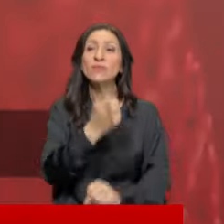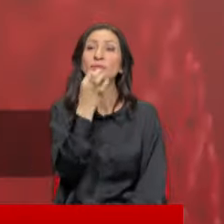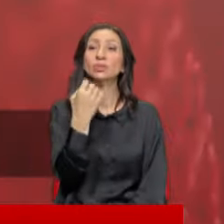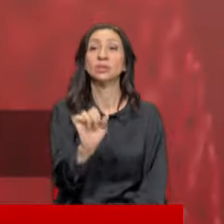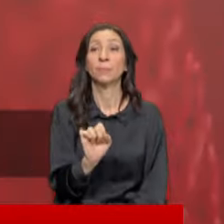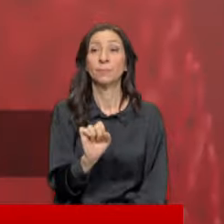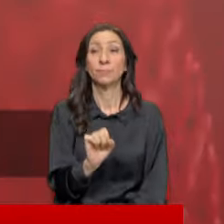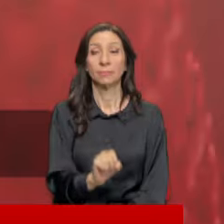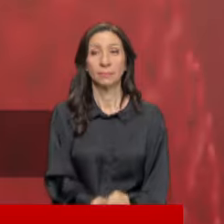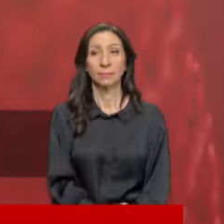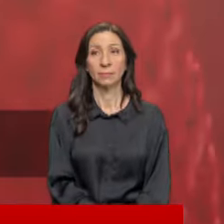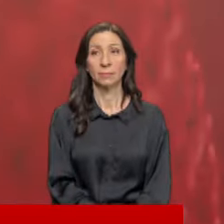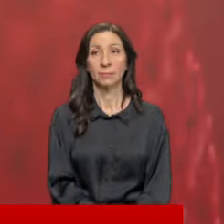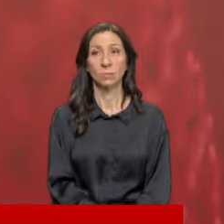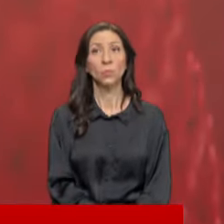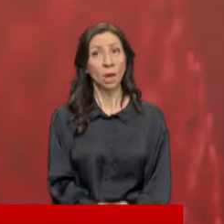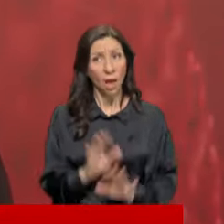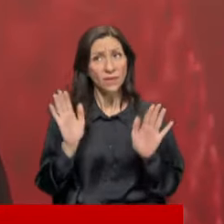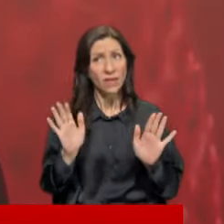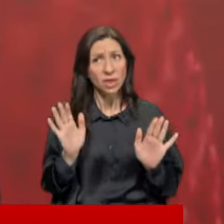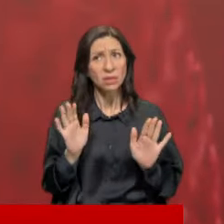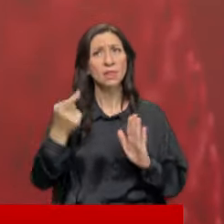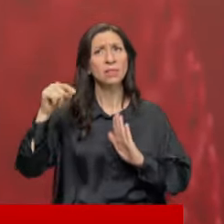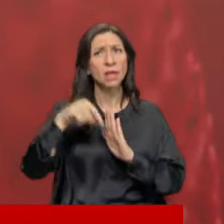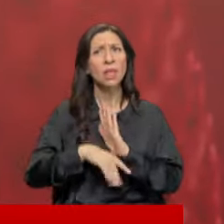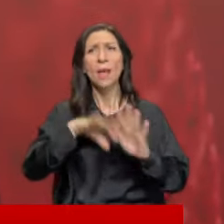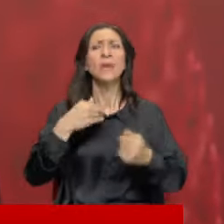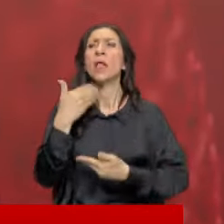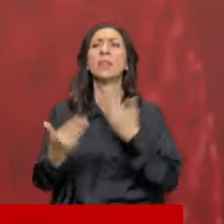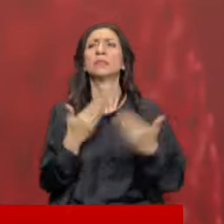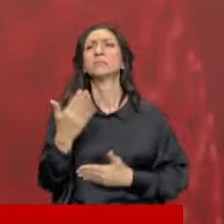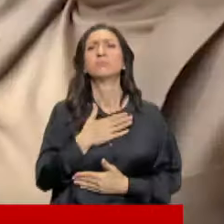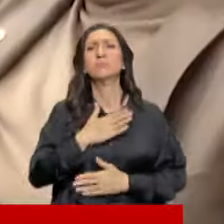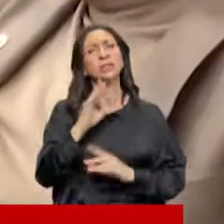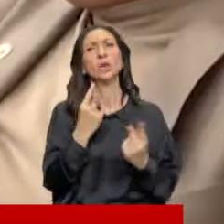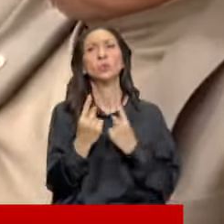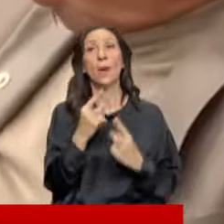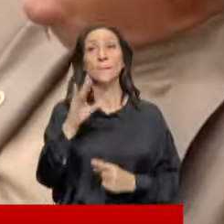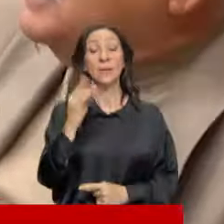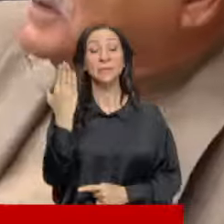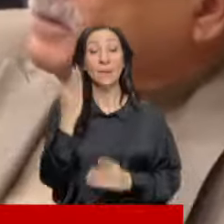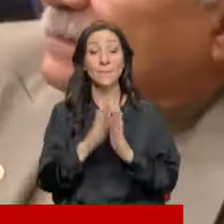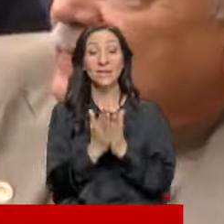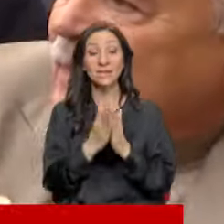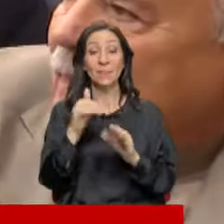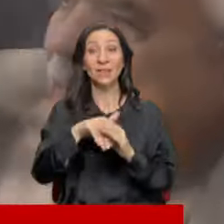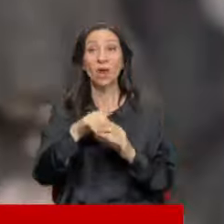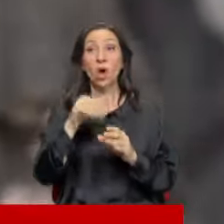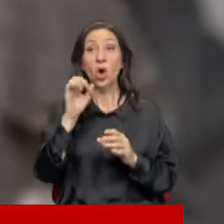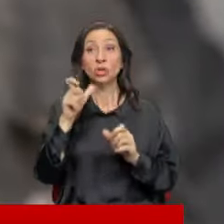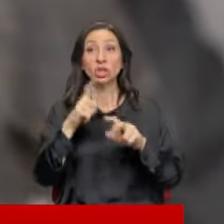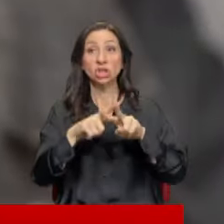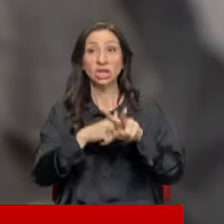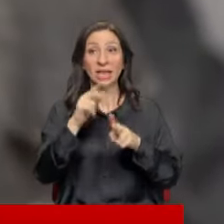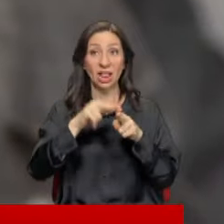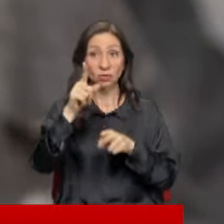Evet, konuşmada evet. Hiç MHP gündeme geldi mi? Tabii hepsinden detaylı bir şekilde bahsettim. Her şeyi konuştuk. MHP eski Mersin Milletvekili Olcay Kılavuz,